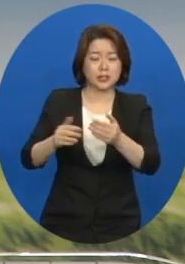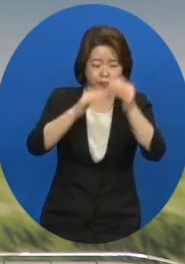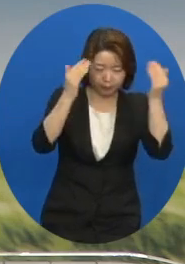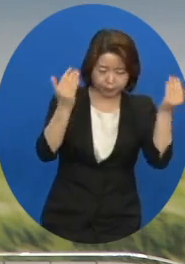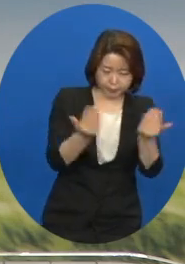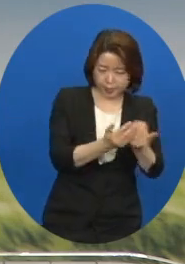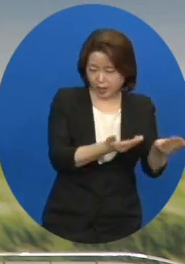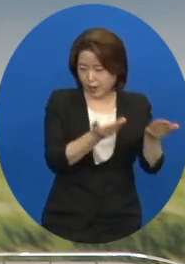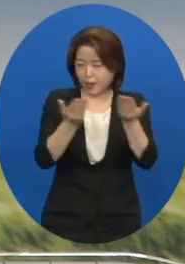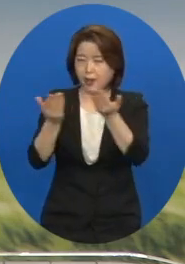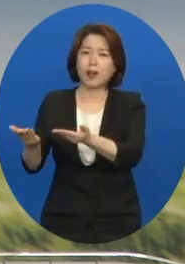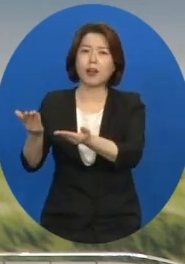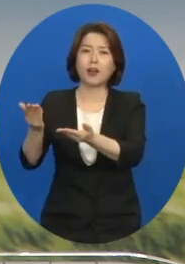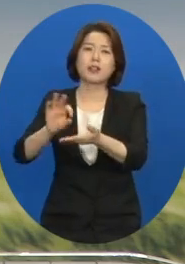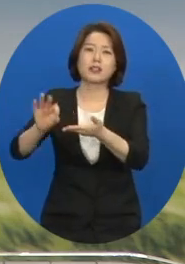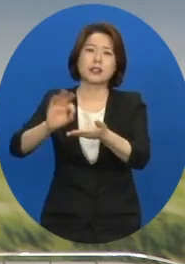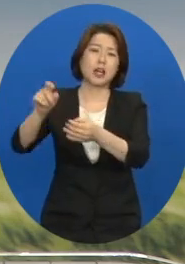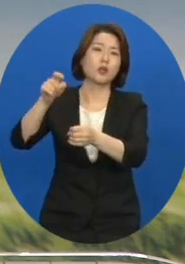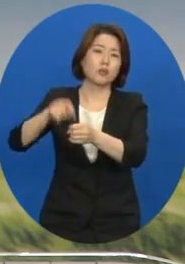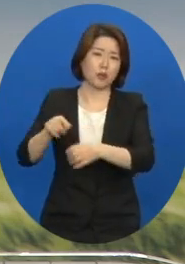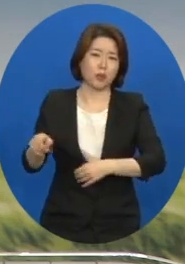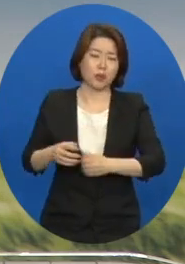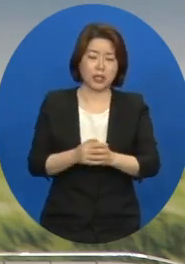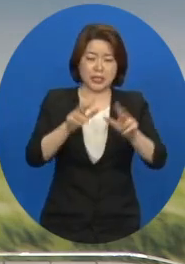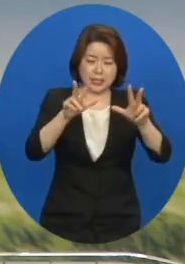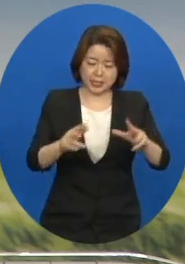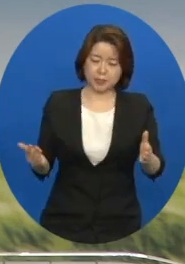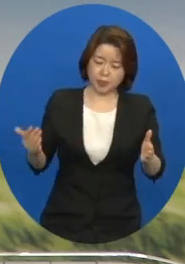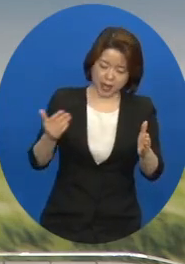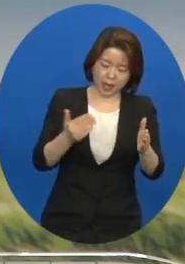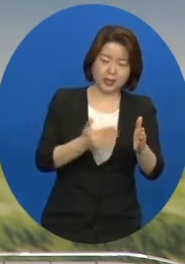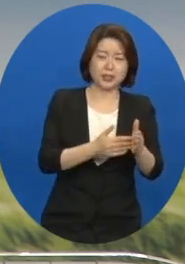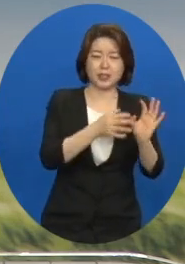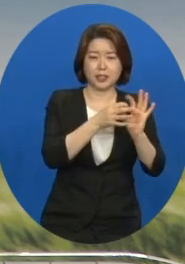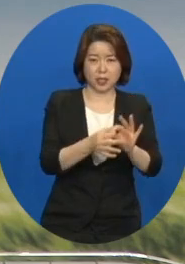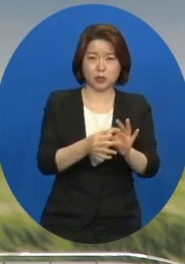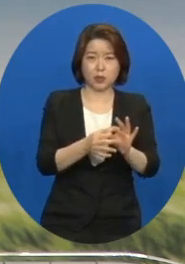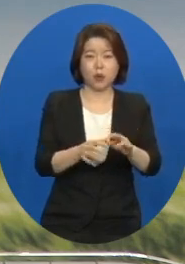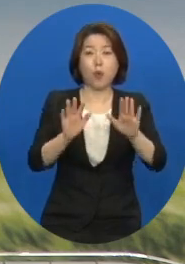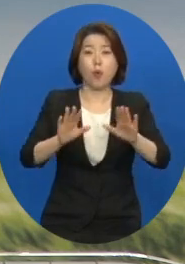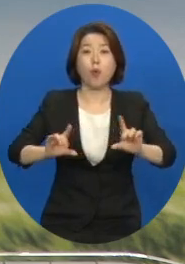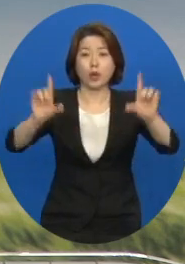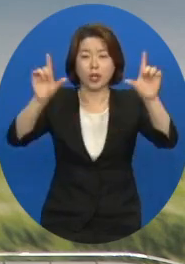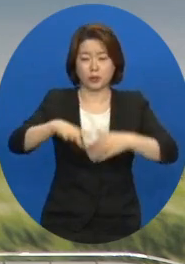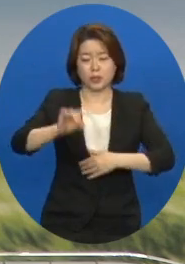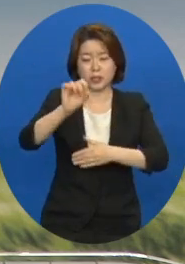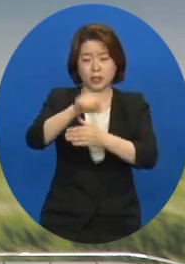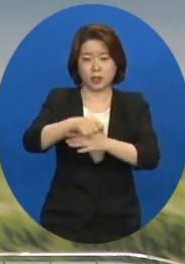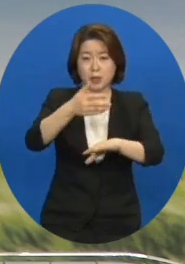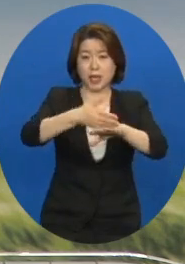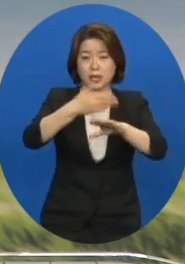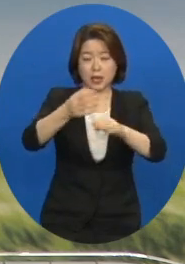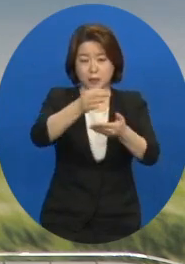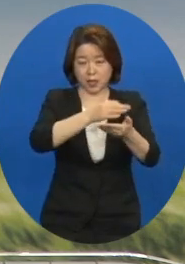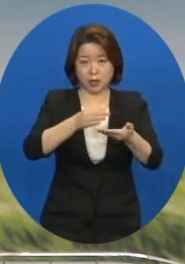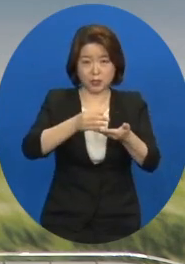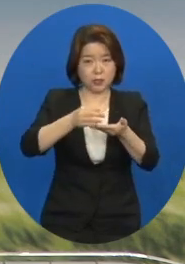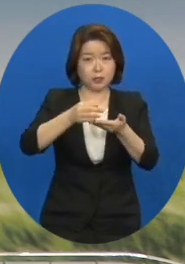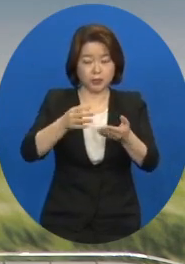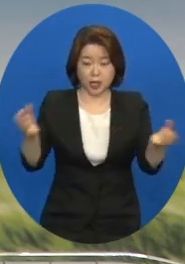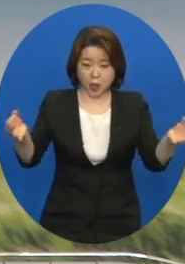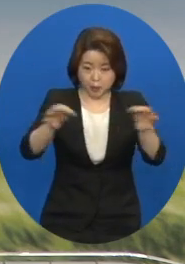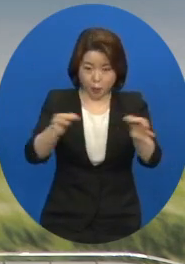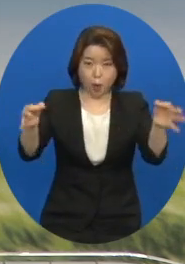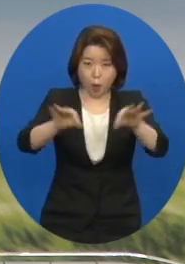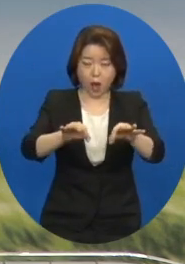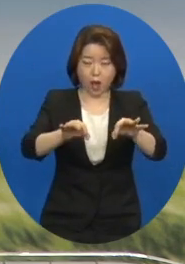전액 다 드립니다. 지금까지도 그래 왔고 올해도 첫 열매 감사 헌금 우리 헌금을